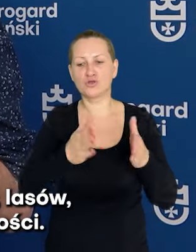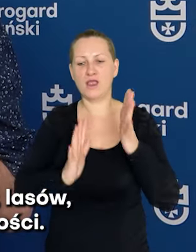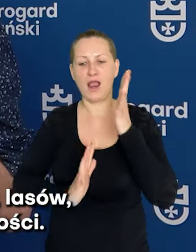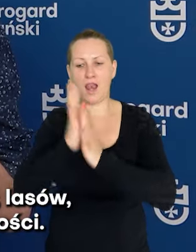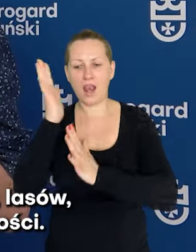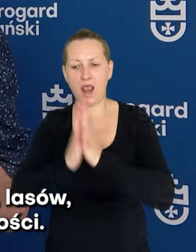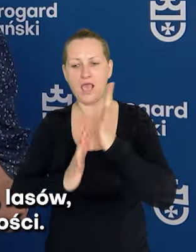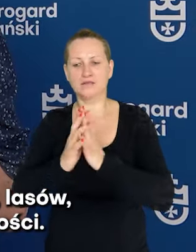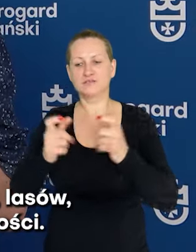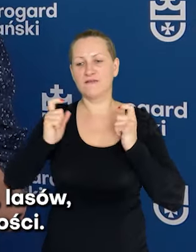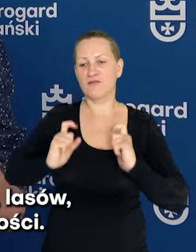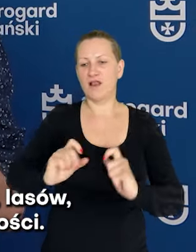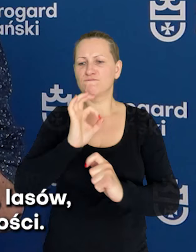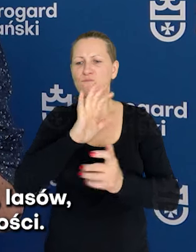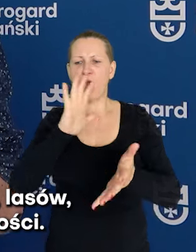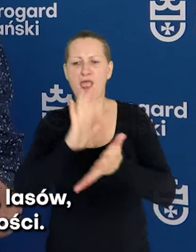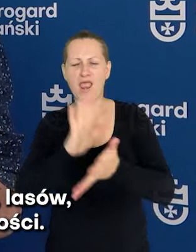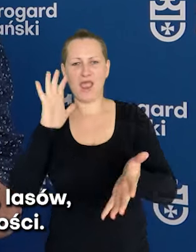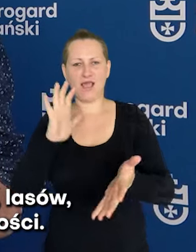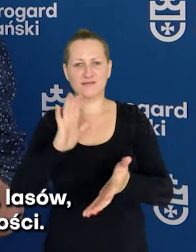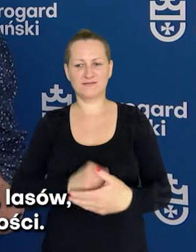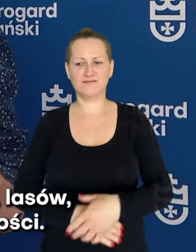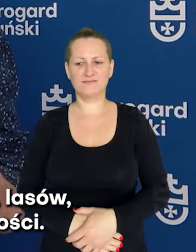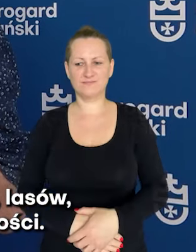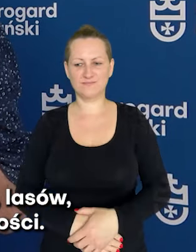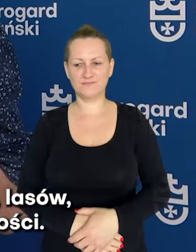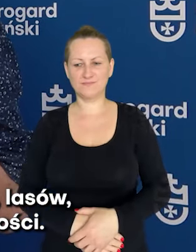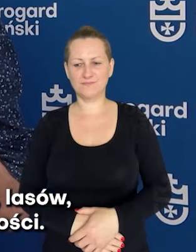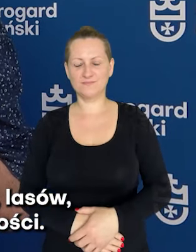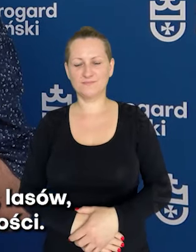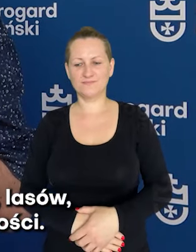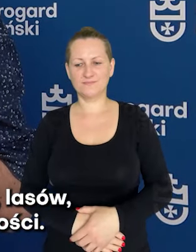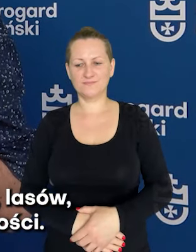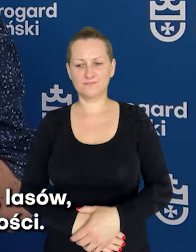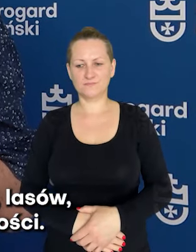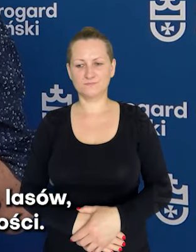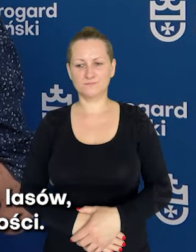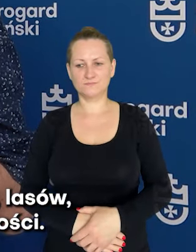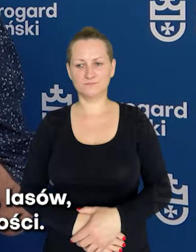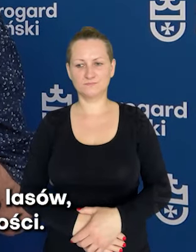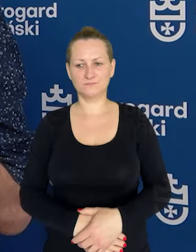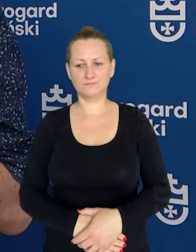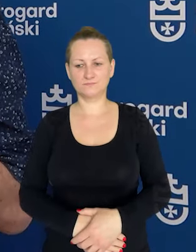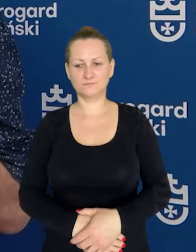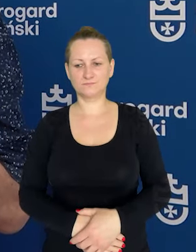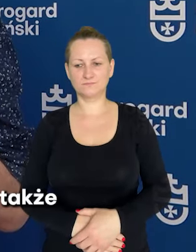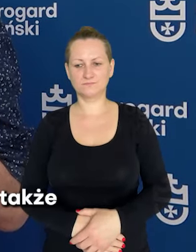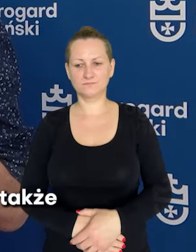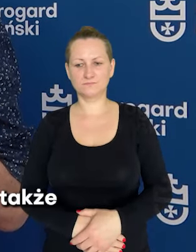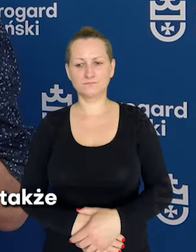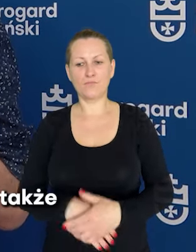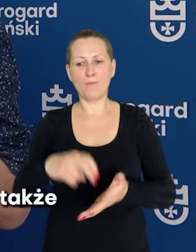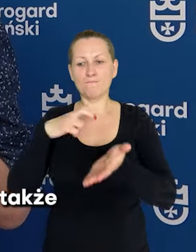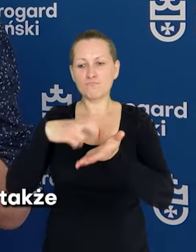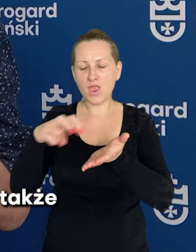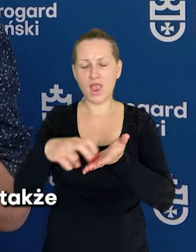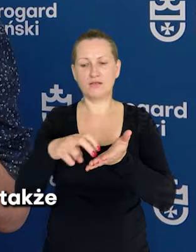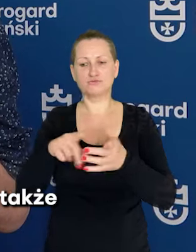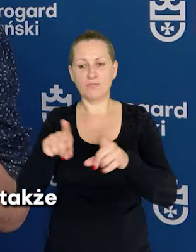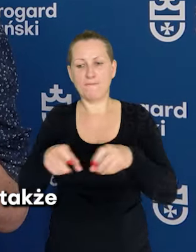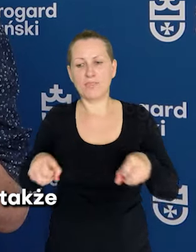lasów, kociewskiej wsi w różnej formach aktywności. Pieszo, na